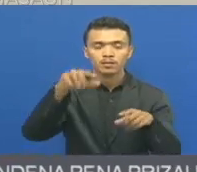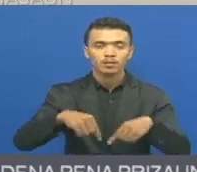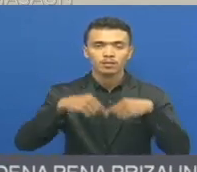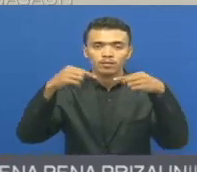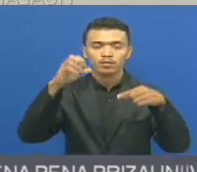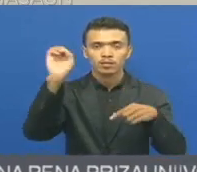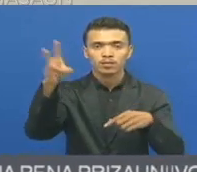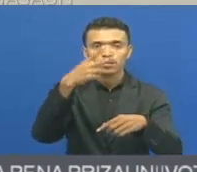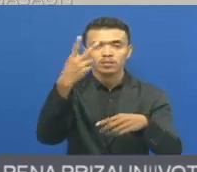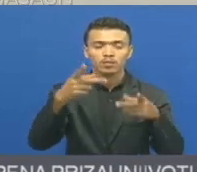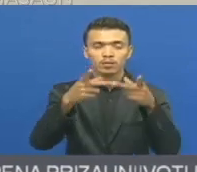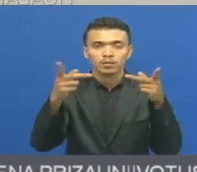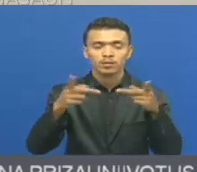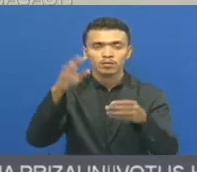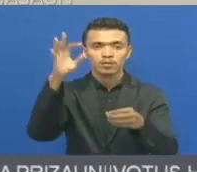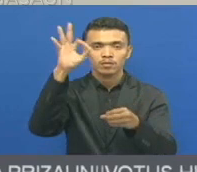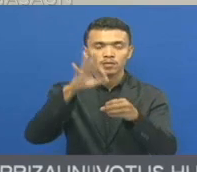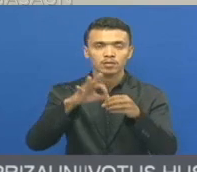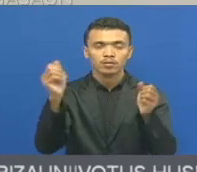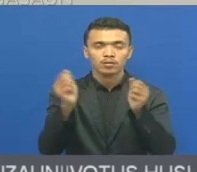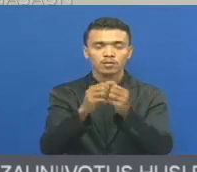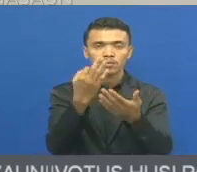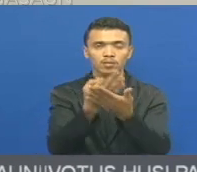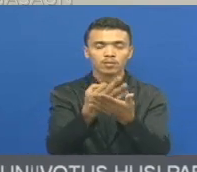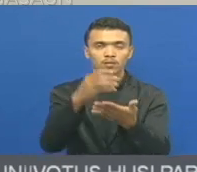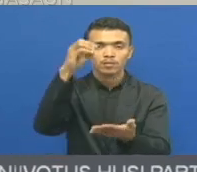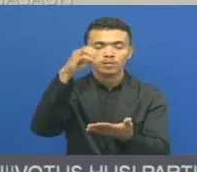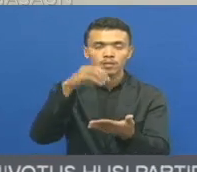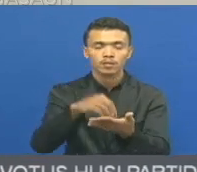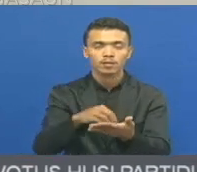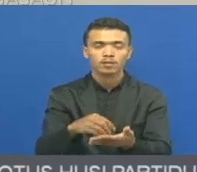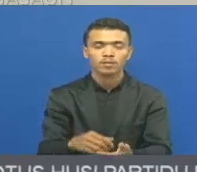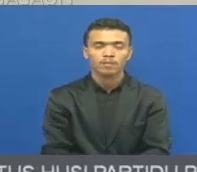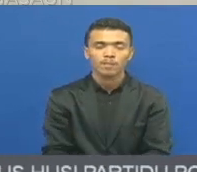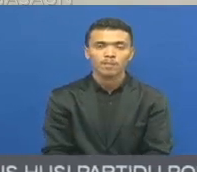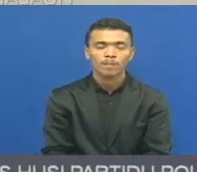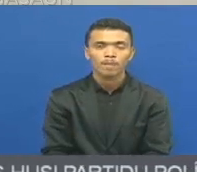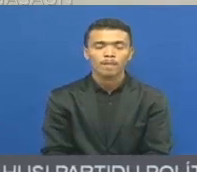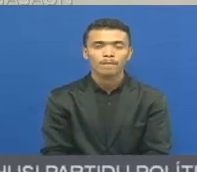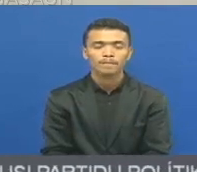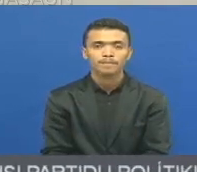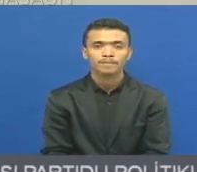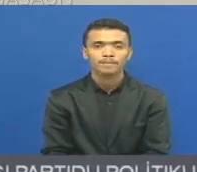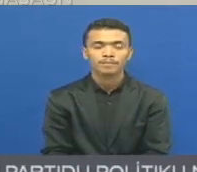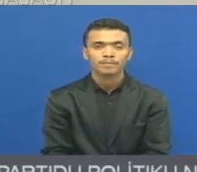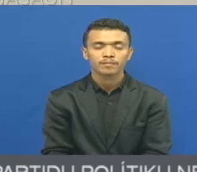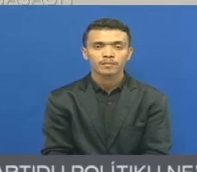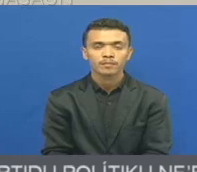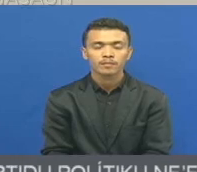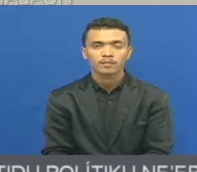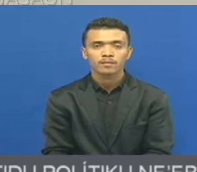rua ba sentro bat saunia osan nebe mak sira koloka ba sentro bat saun nebe la